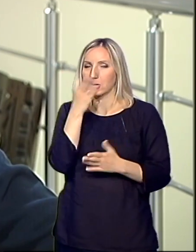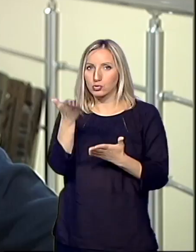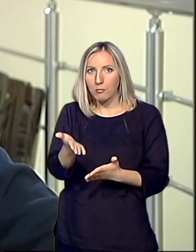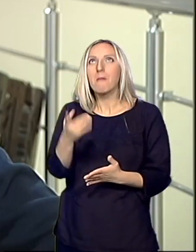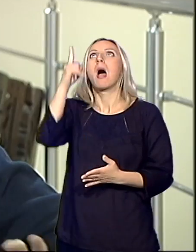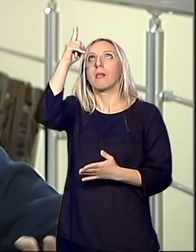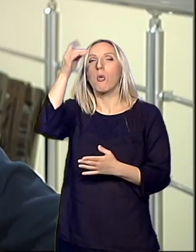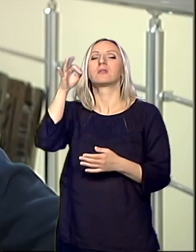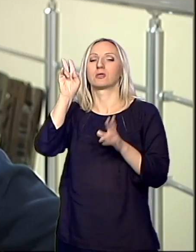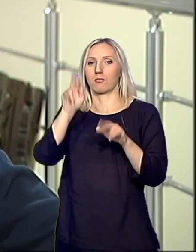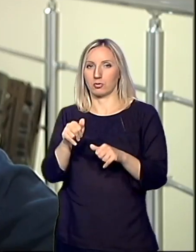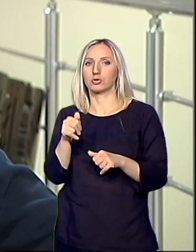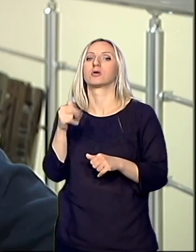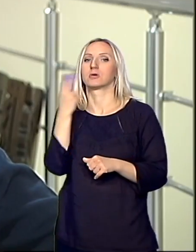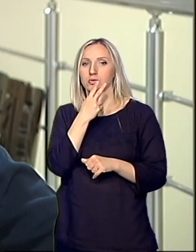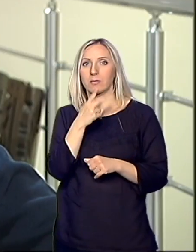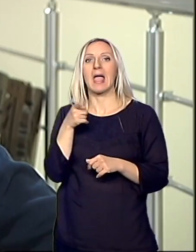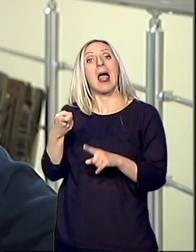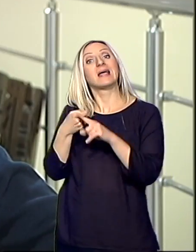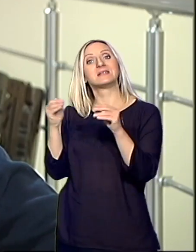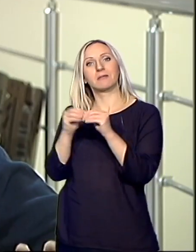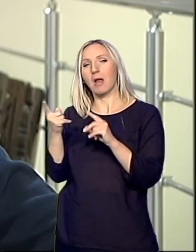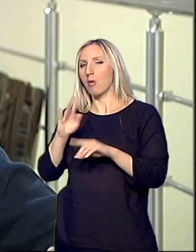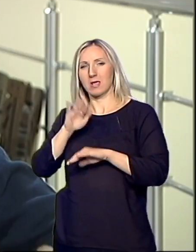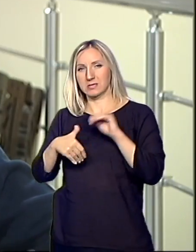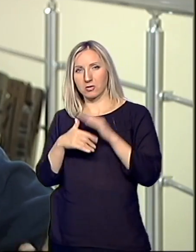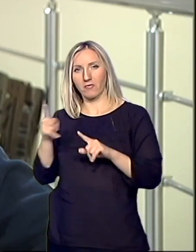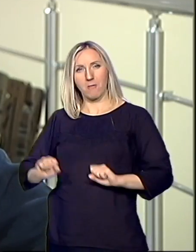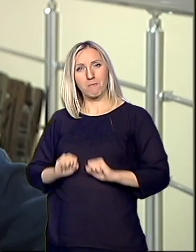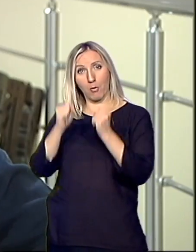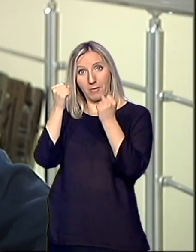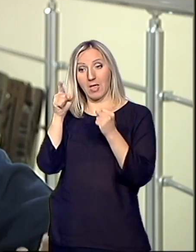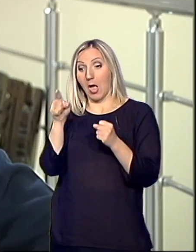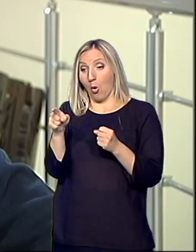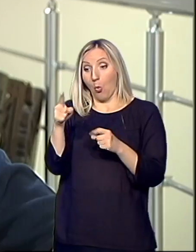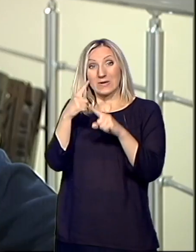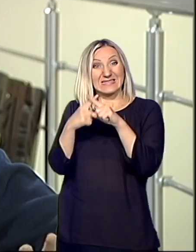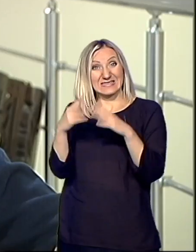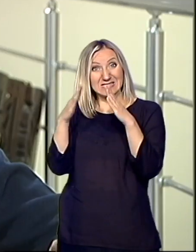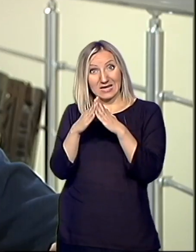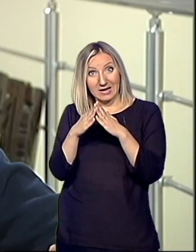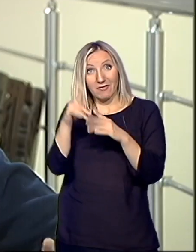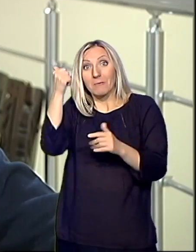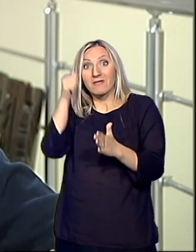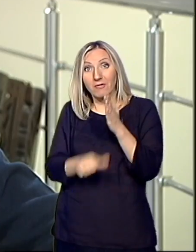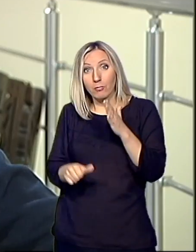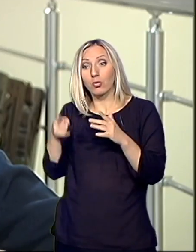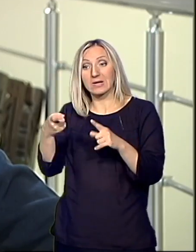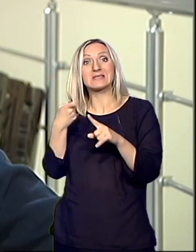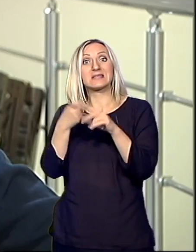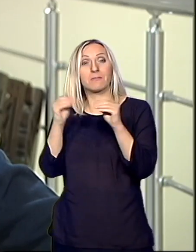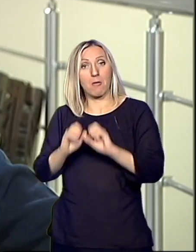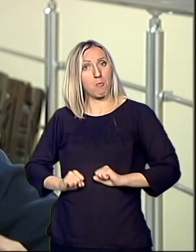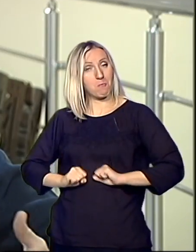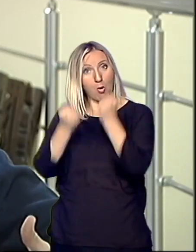razumeti, jednu vrstu nezadovoljstva i pobune. Praktično u crkvi prvi put trenutak kada se Kristi Braun zaista pobuni i tu